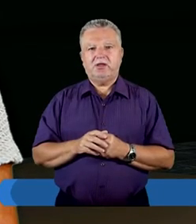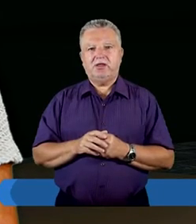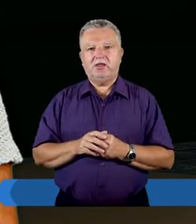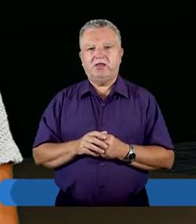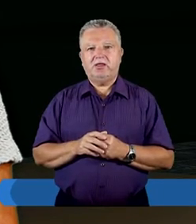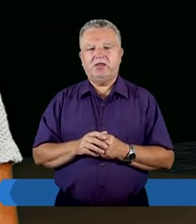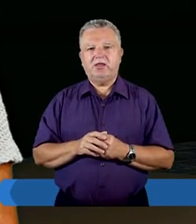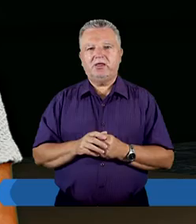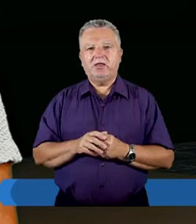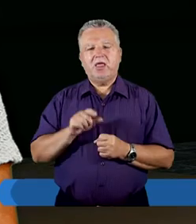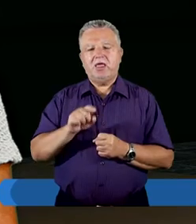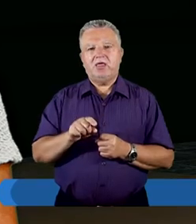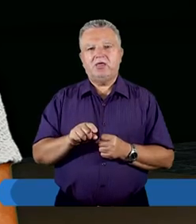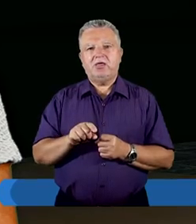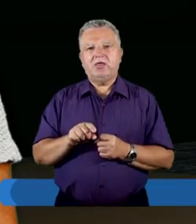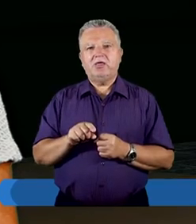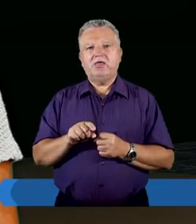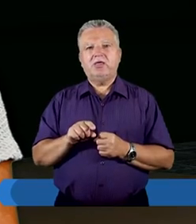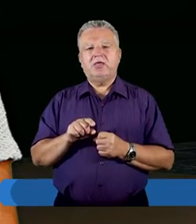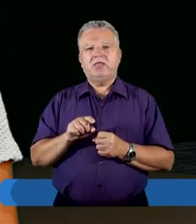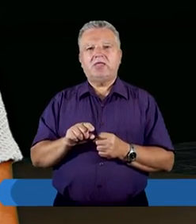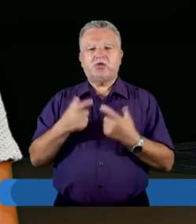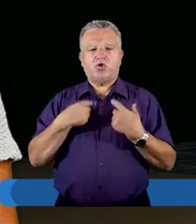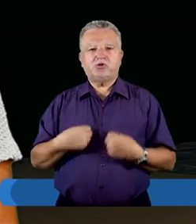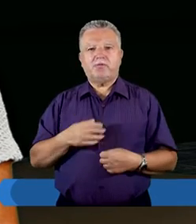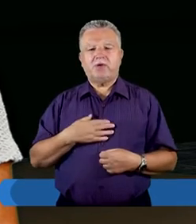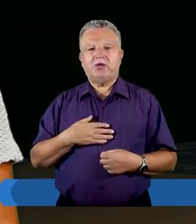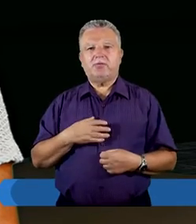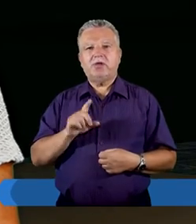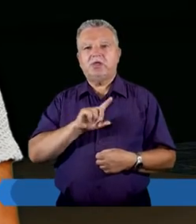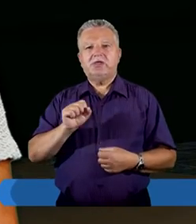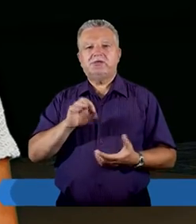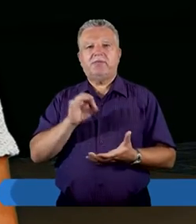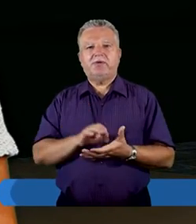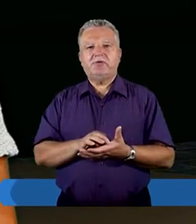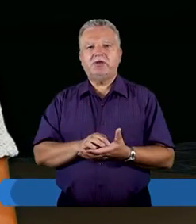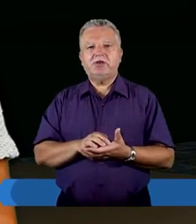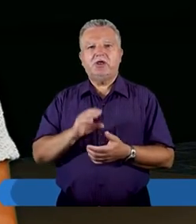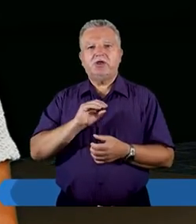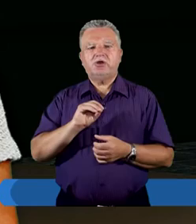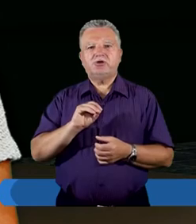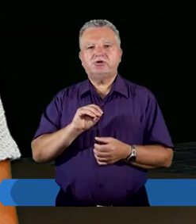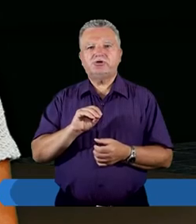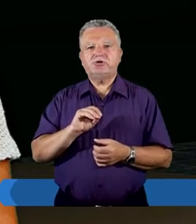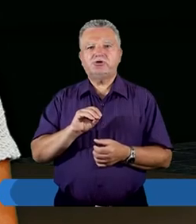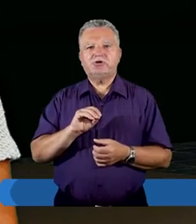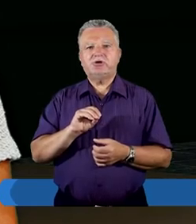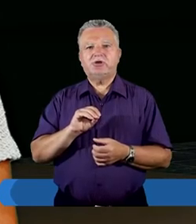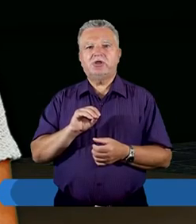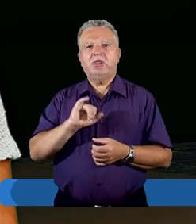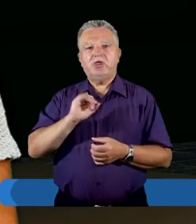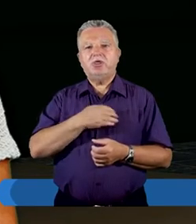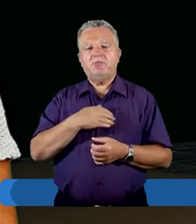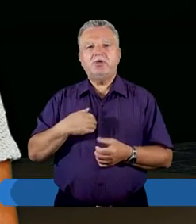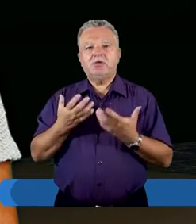momencie dla takich osób jest zapewnienie, że jednak jesteśmy z nimi, jeśli nie fizycznie, to wspieramy ich